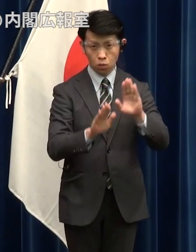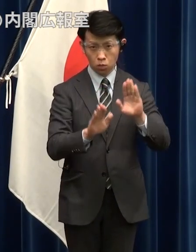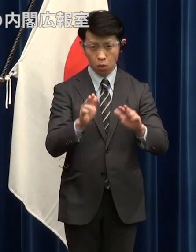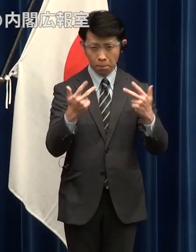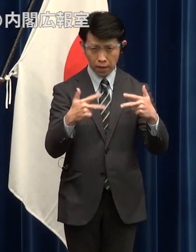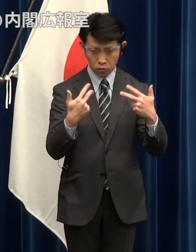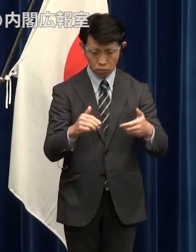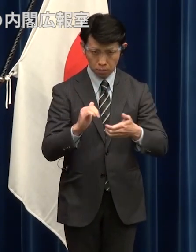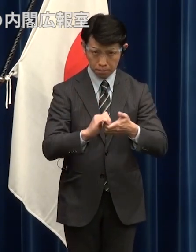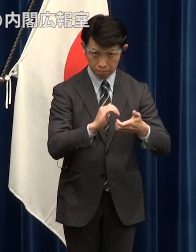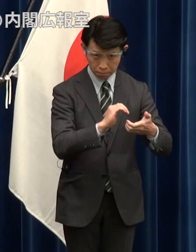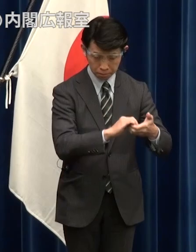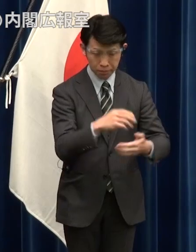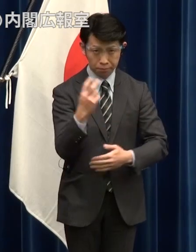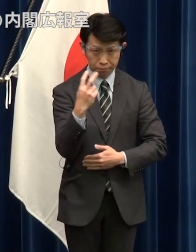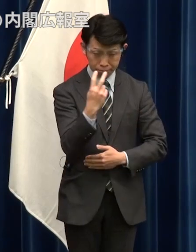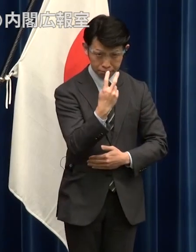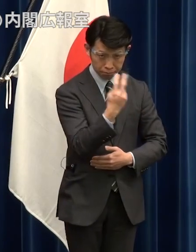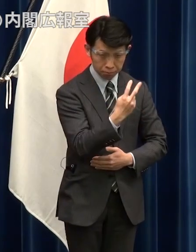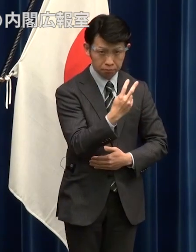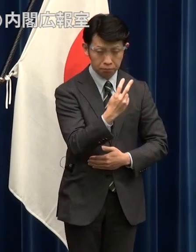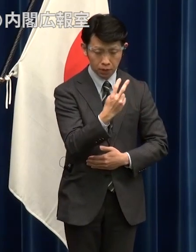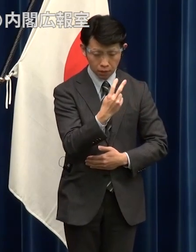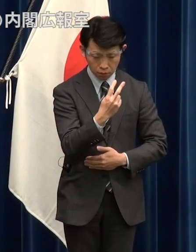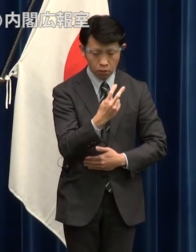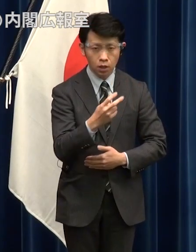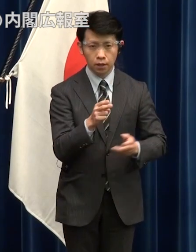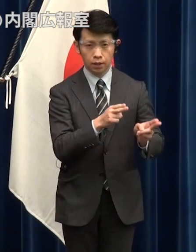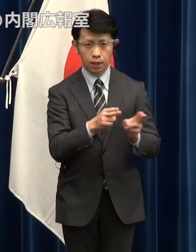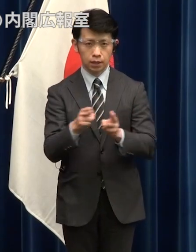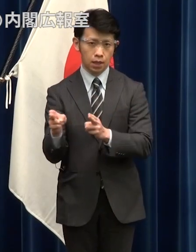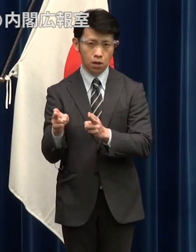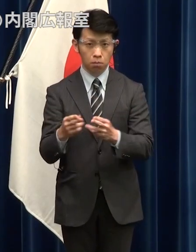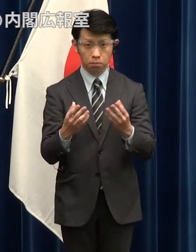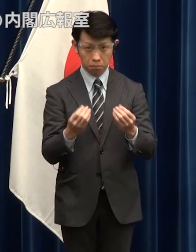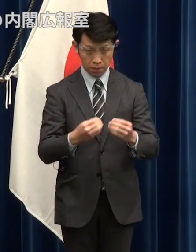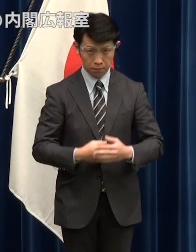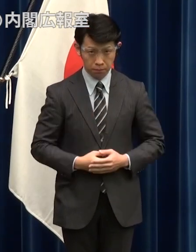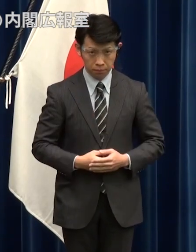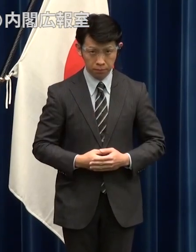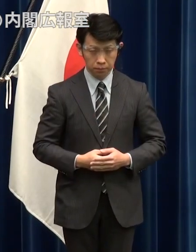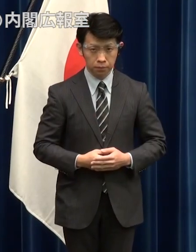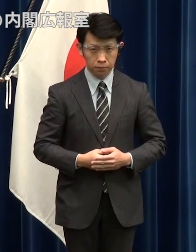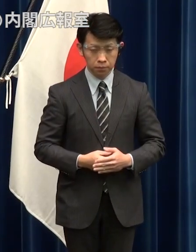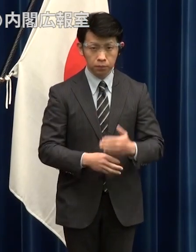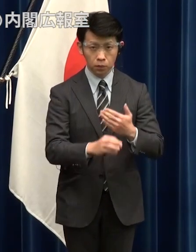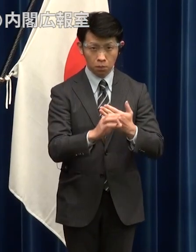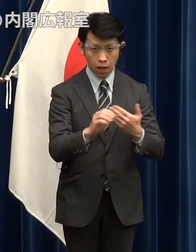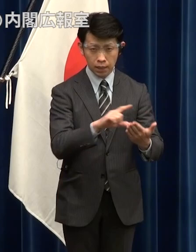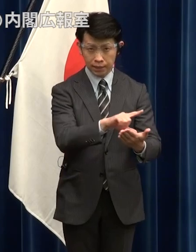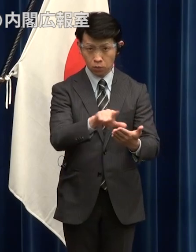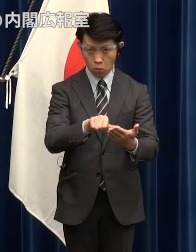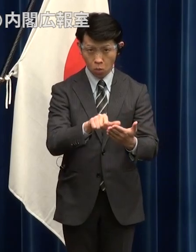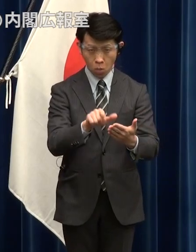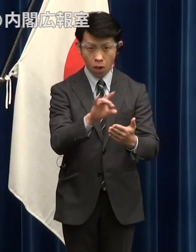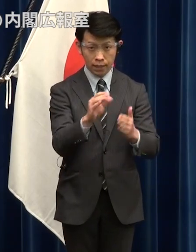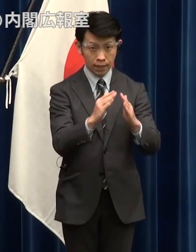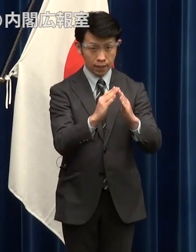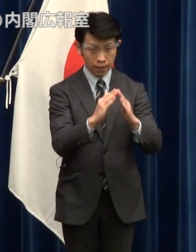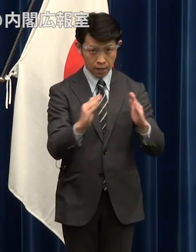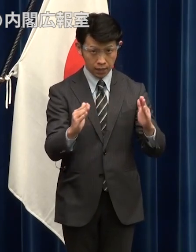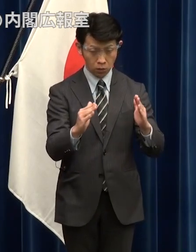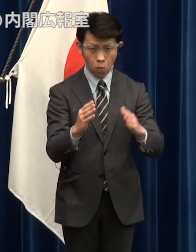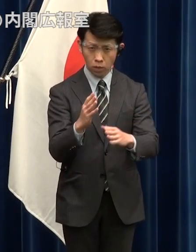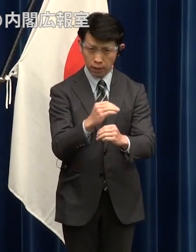集計していく体制を整えました。地方議会の日程なども踏まえて万